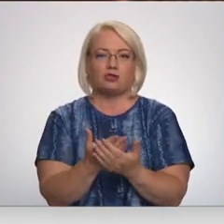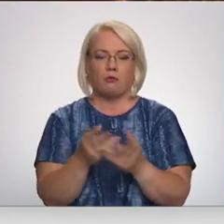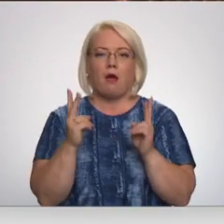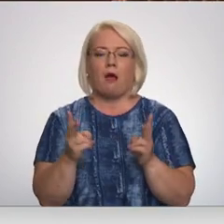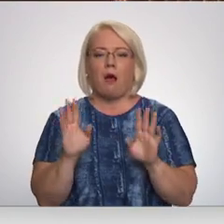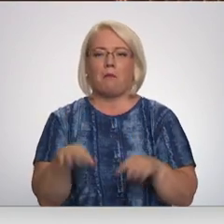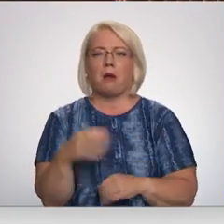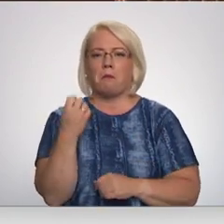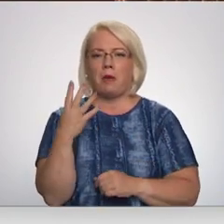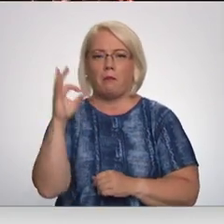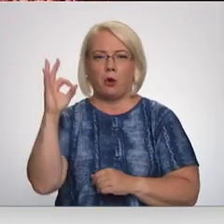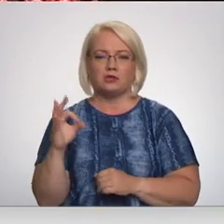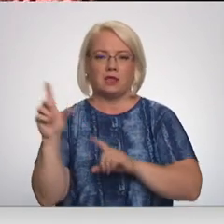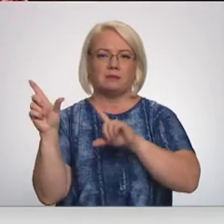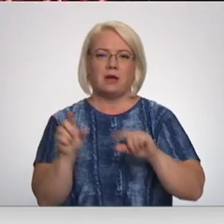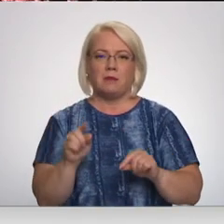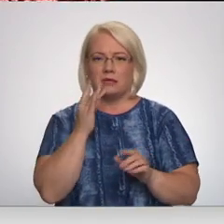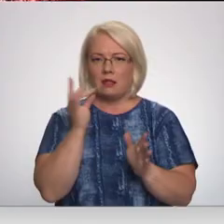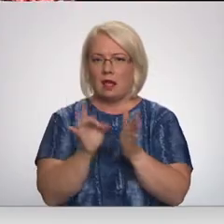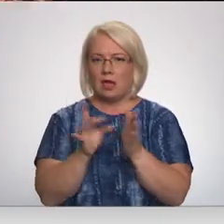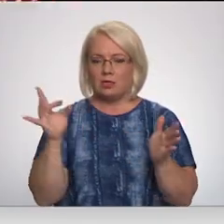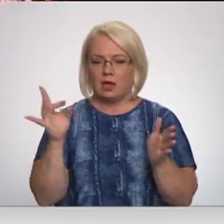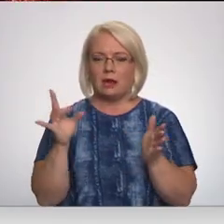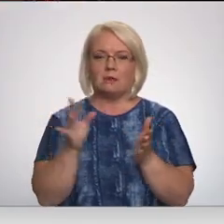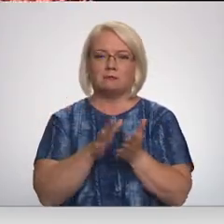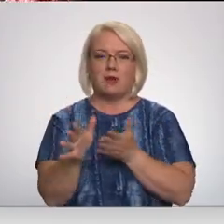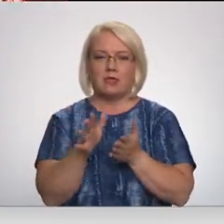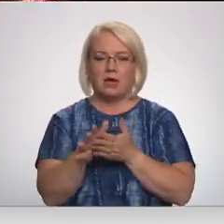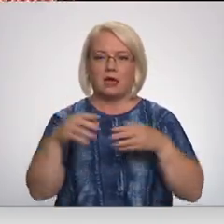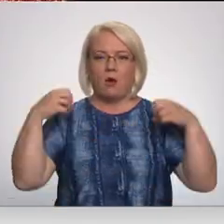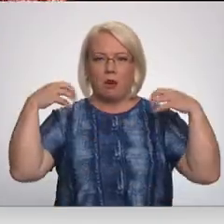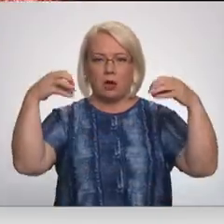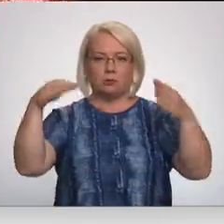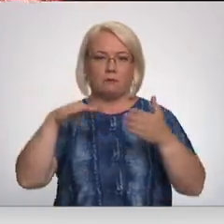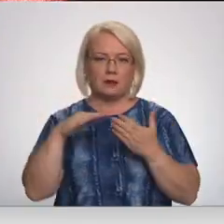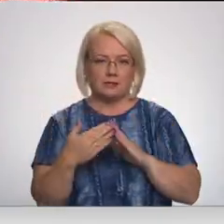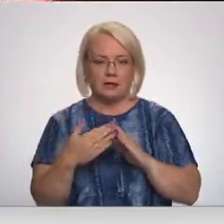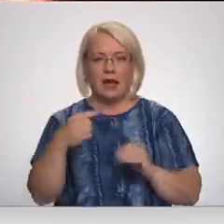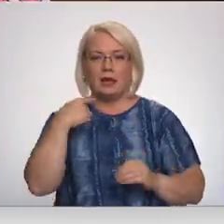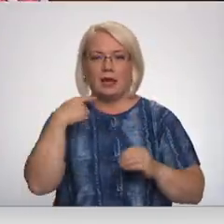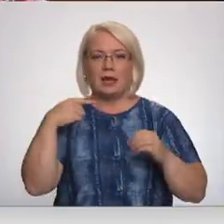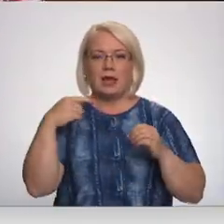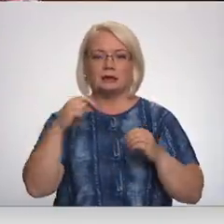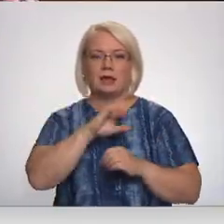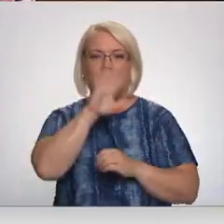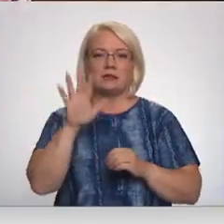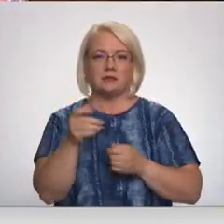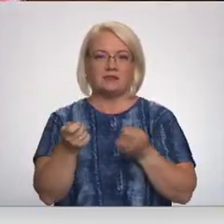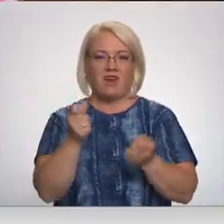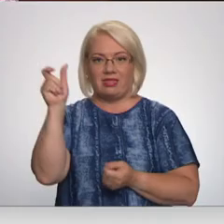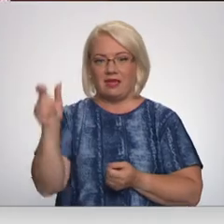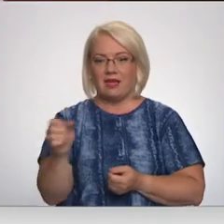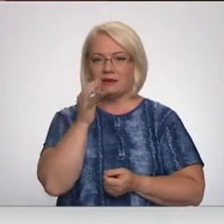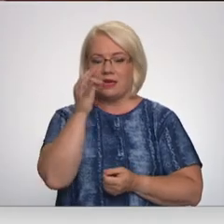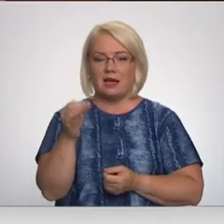par 15% samazināt elektroenerģijas patēriņu apgaismojumam pilsētā. Rīgas gaismas vadītāji uzsver,